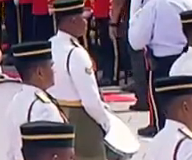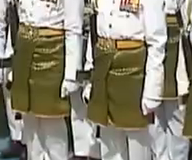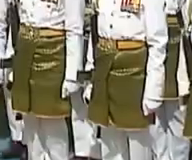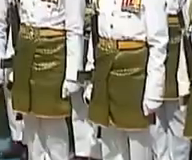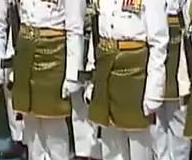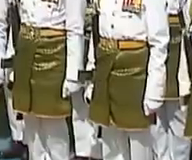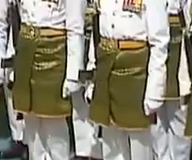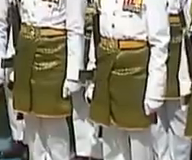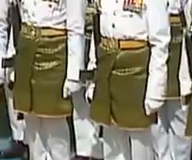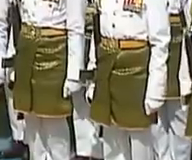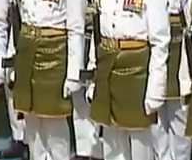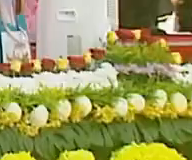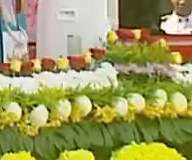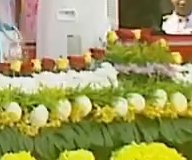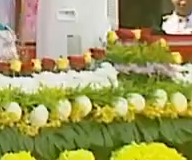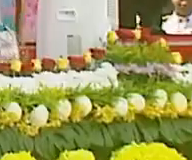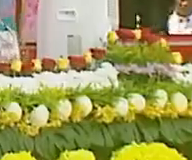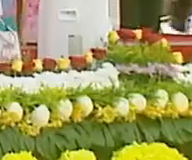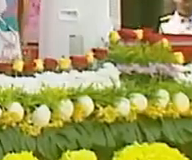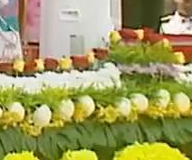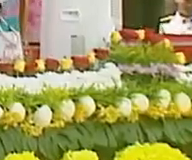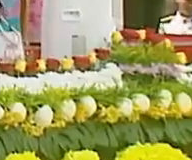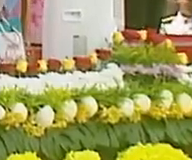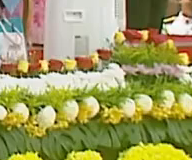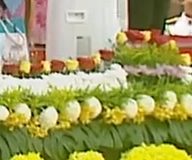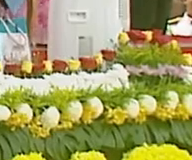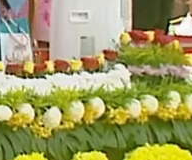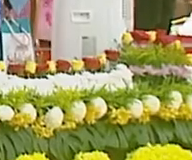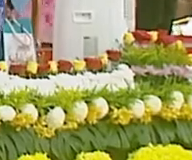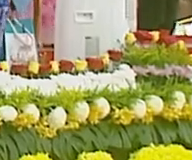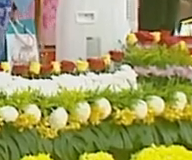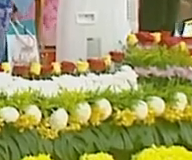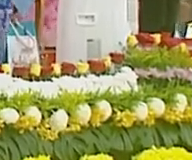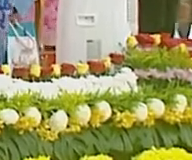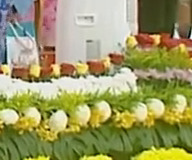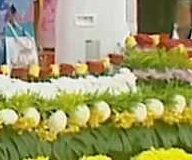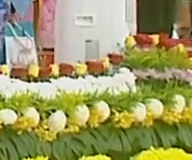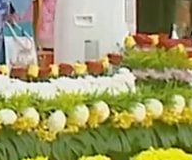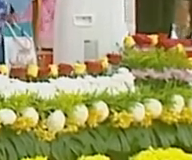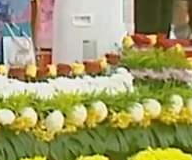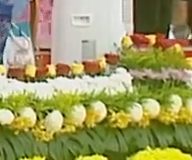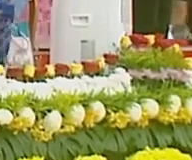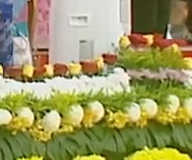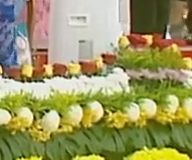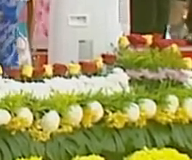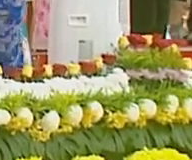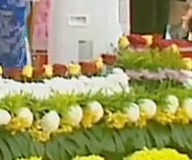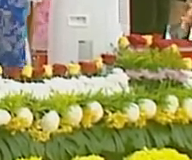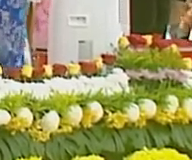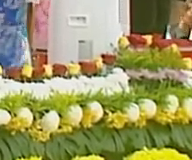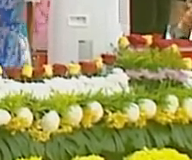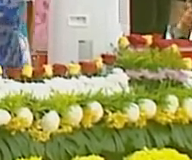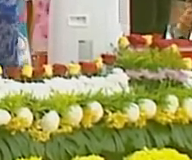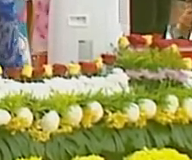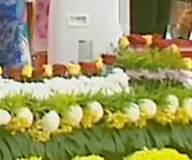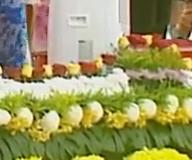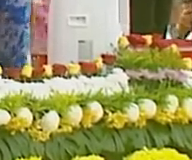Maha Mulia Sri Paduka Baginda Raja Permaisuri Agong meninggalkan majlis.